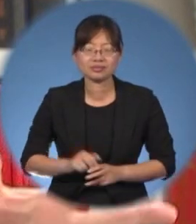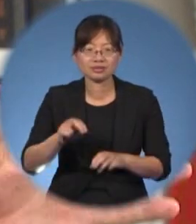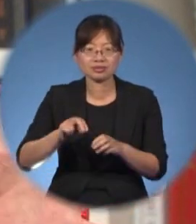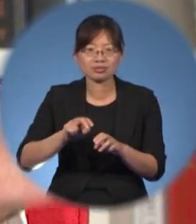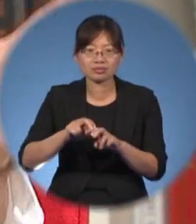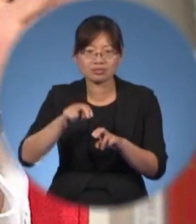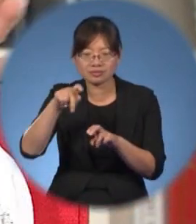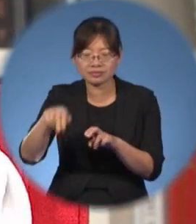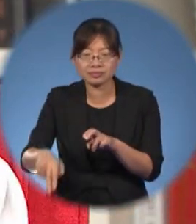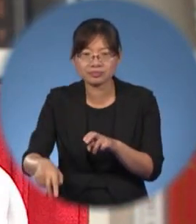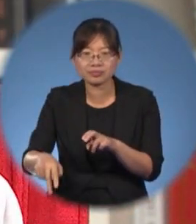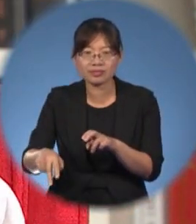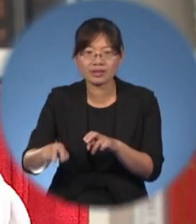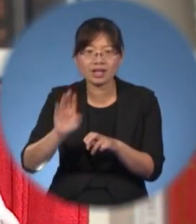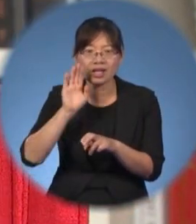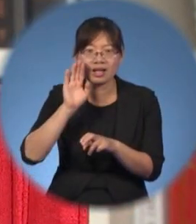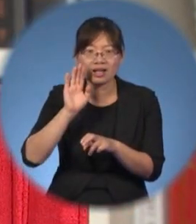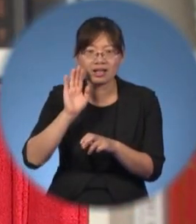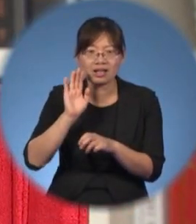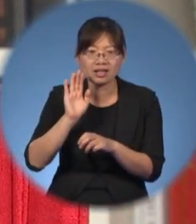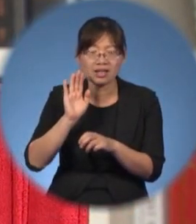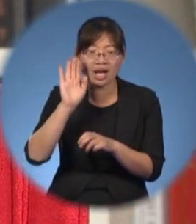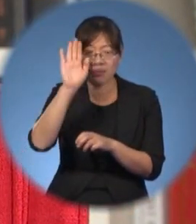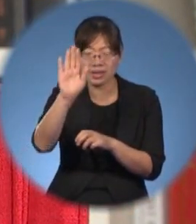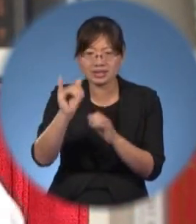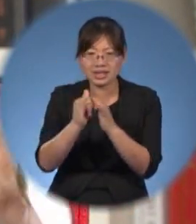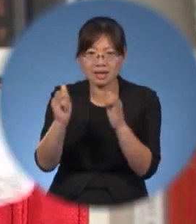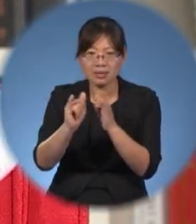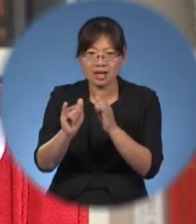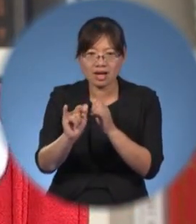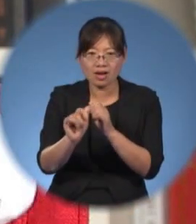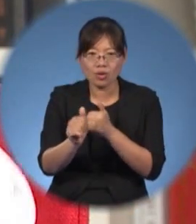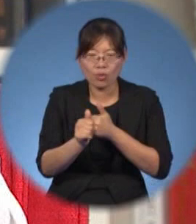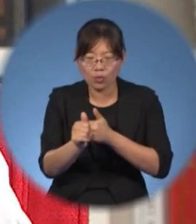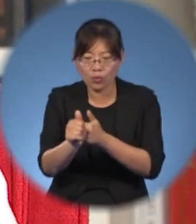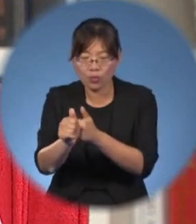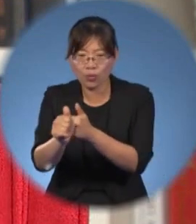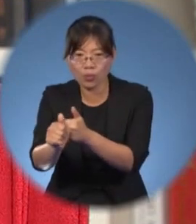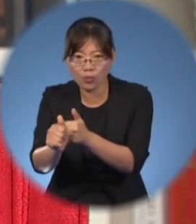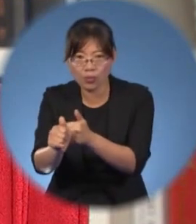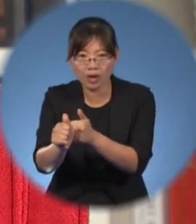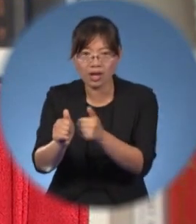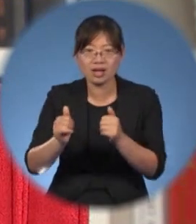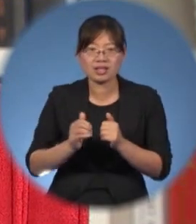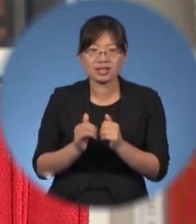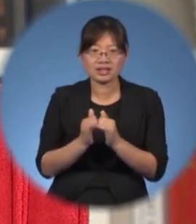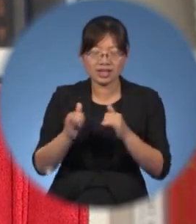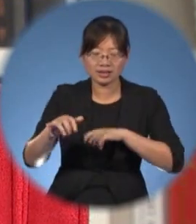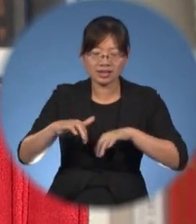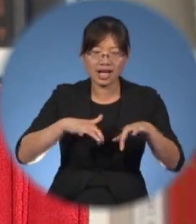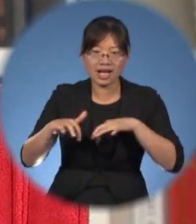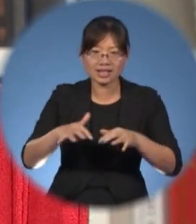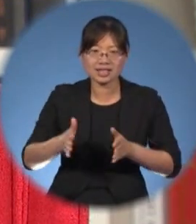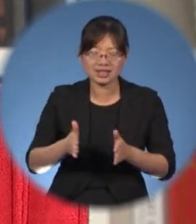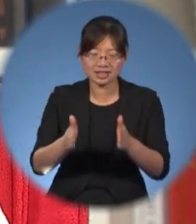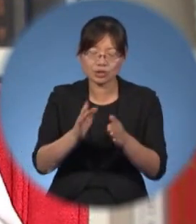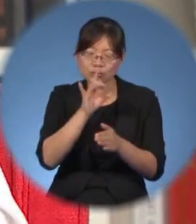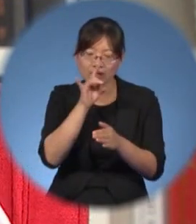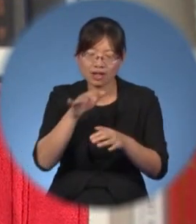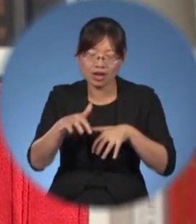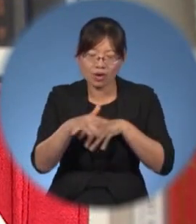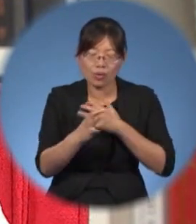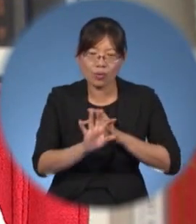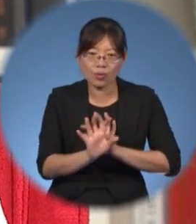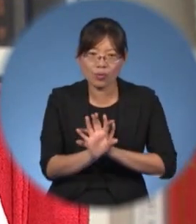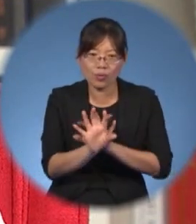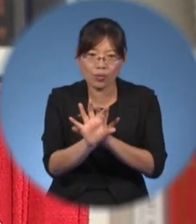내리면서 앞에 분을 꼭 보시고 앞에 분만 꼭 따라가세요. 사람 행위는 길가로, 길 가운데로 왔으니까요. 그때 뭐